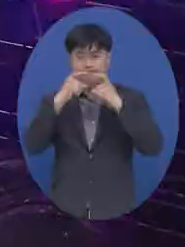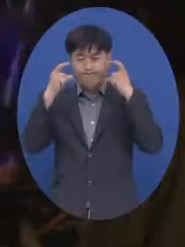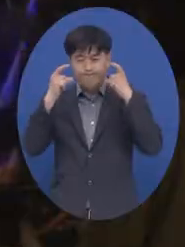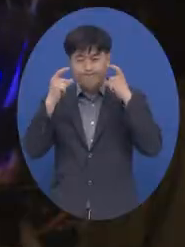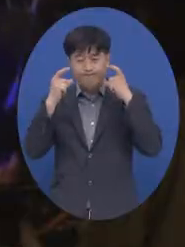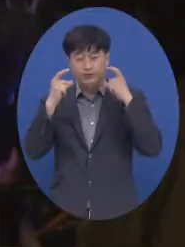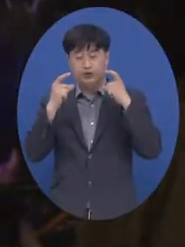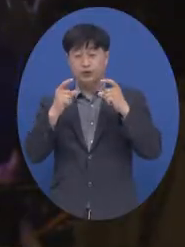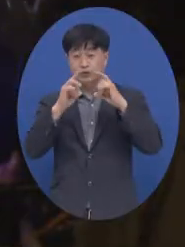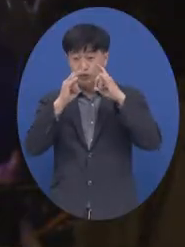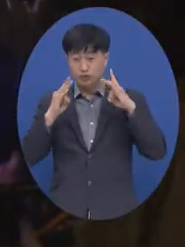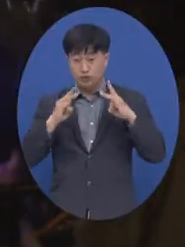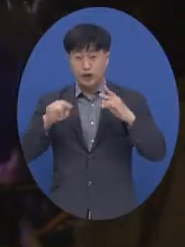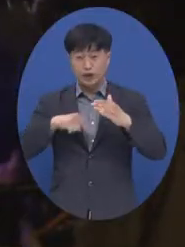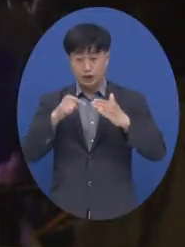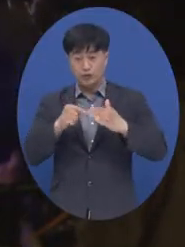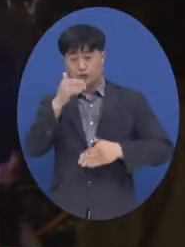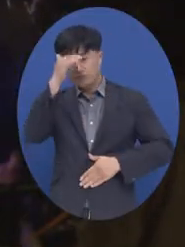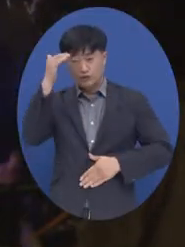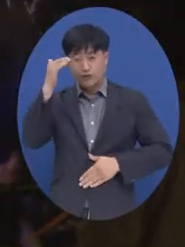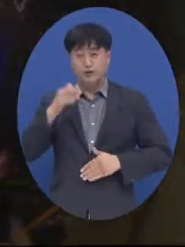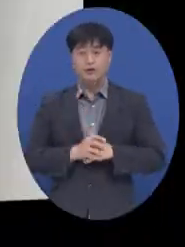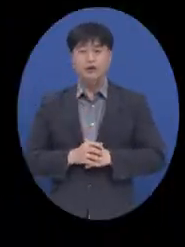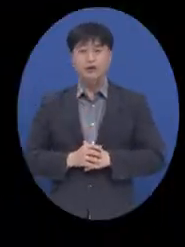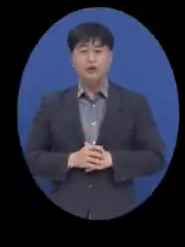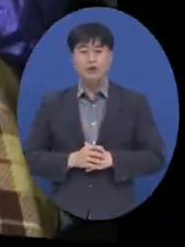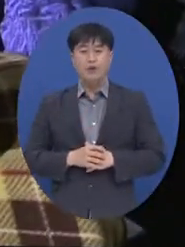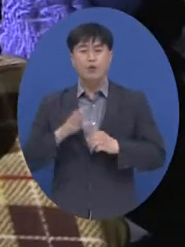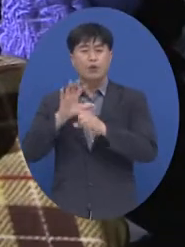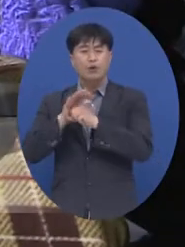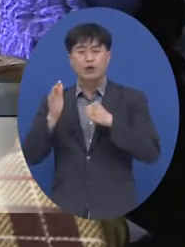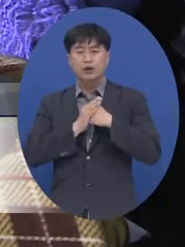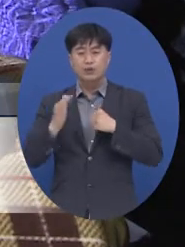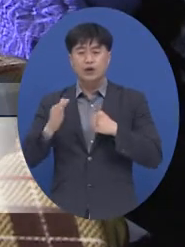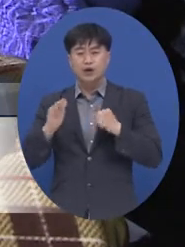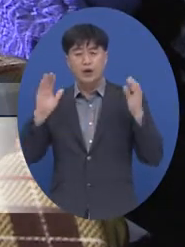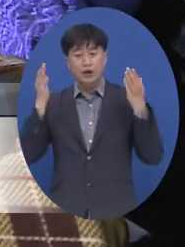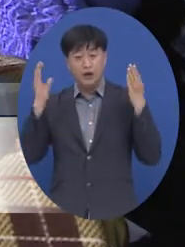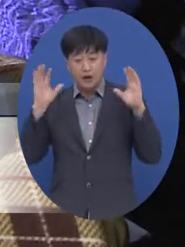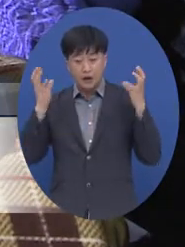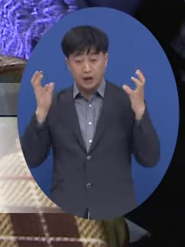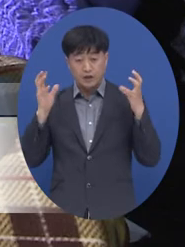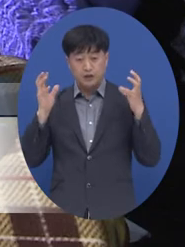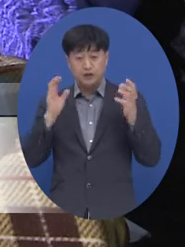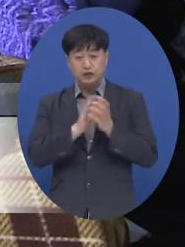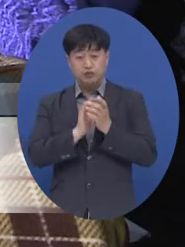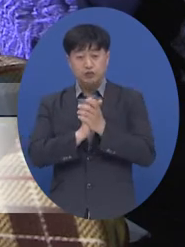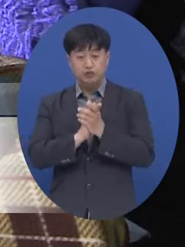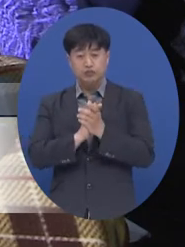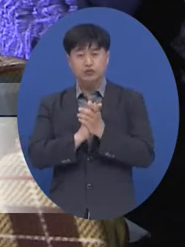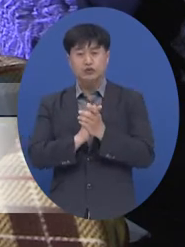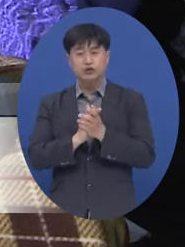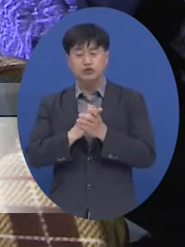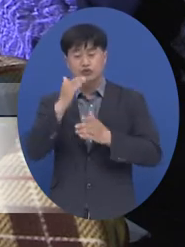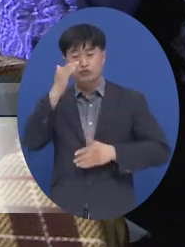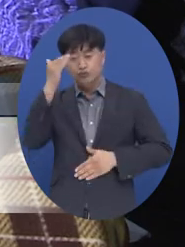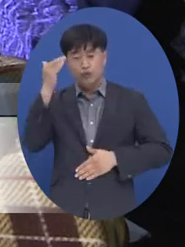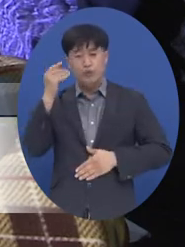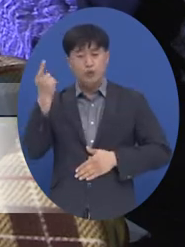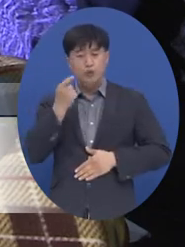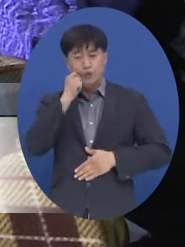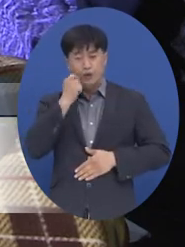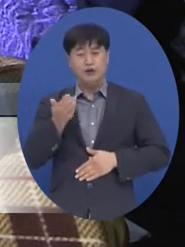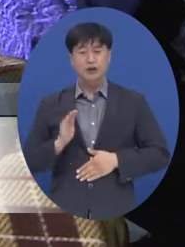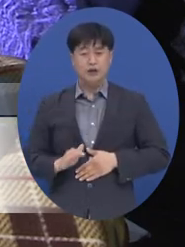착용하고 텐트안에서 공연을 즐겼습니다 코나 때 그늘 애들이랑 같이 이런데 찾으 보단